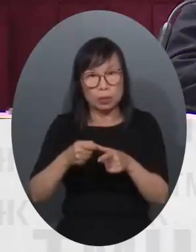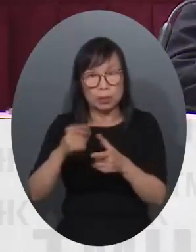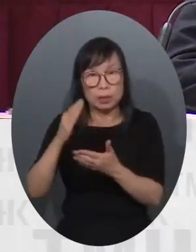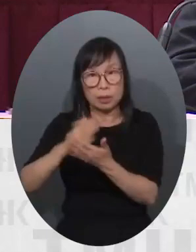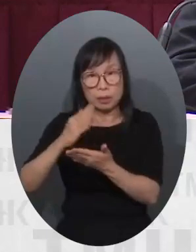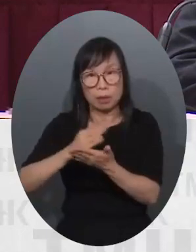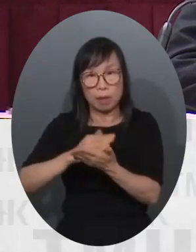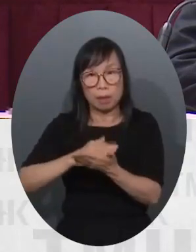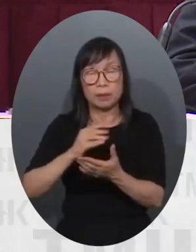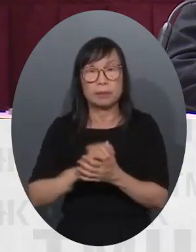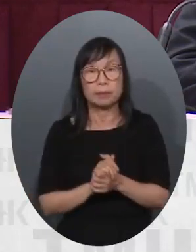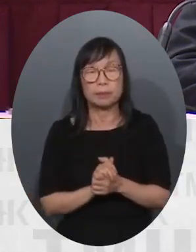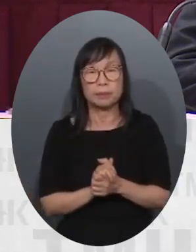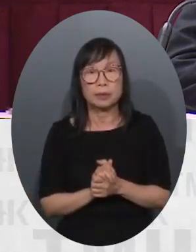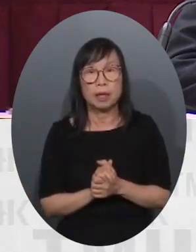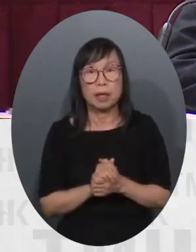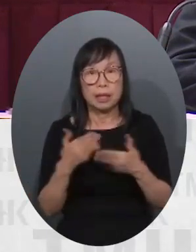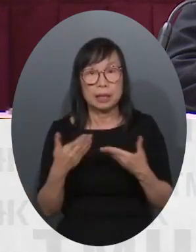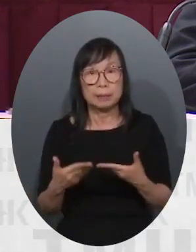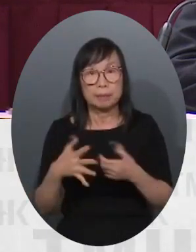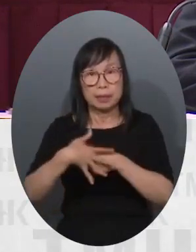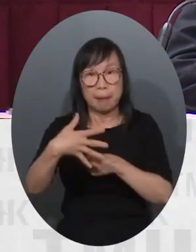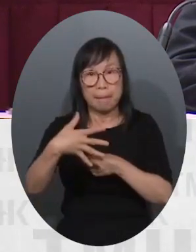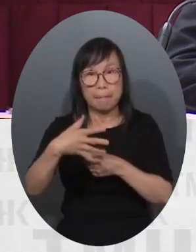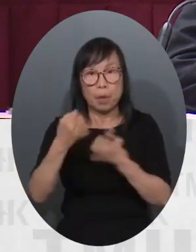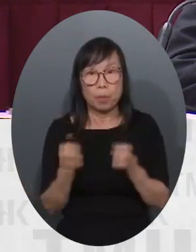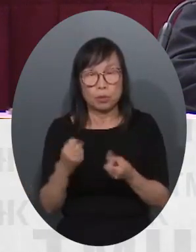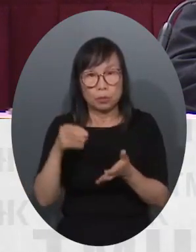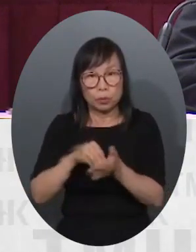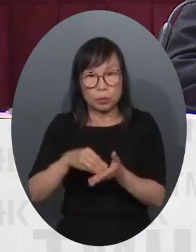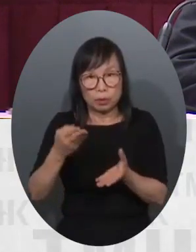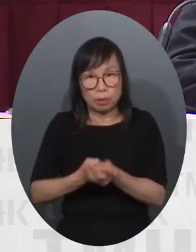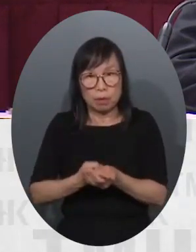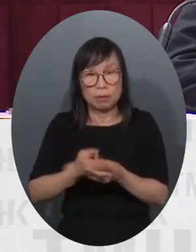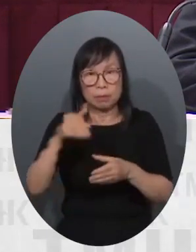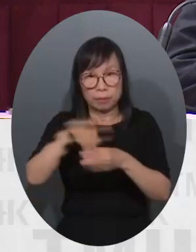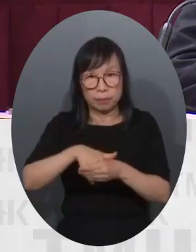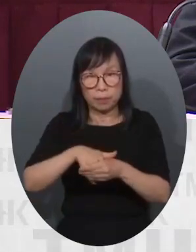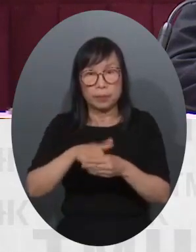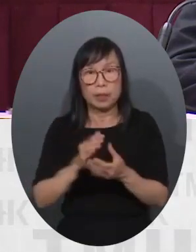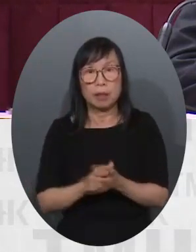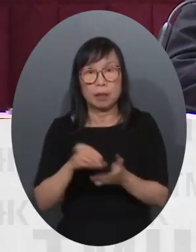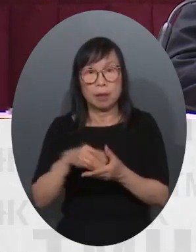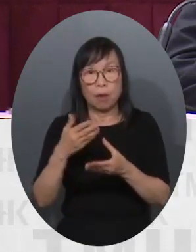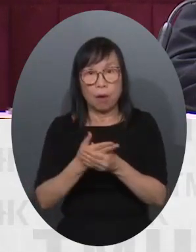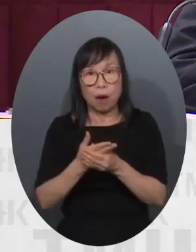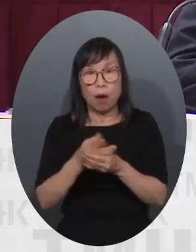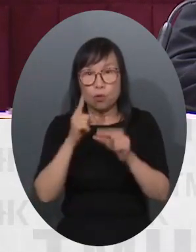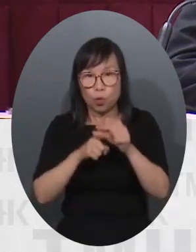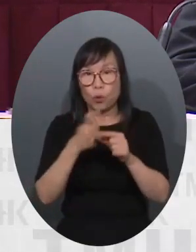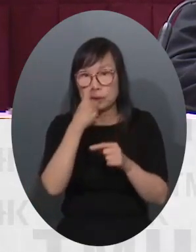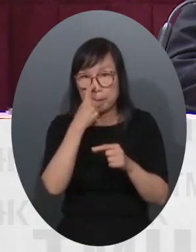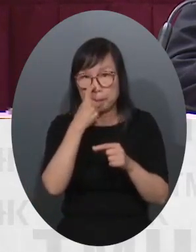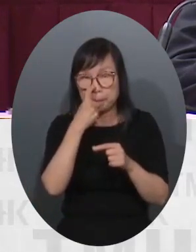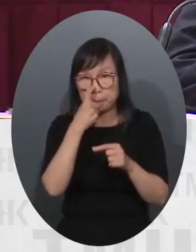內。我們現在就第5(c) 普通決議案進行投票。決議案的中英文全